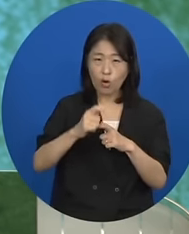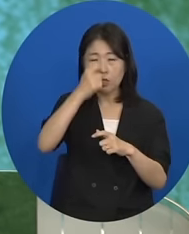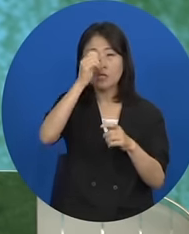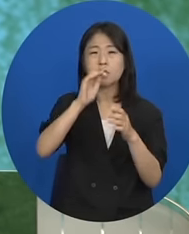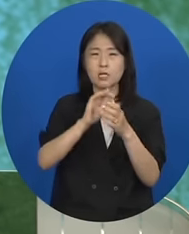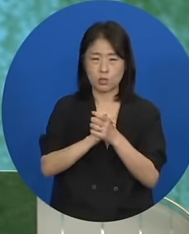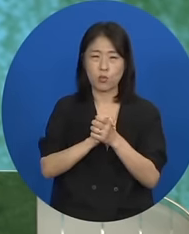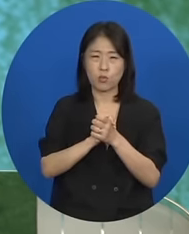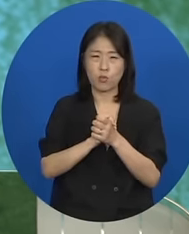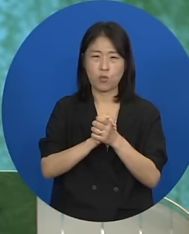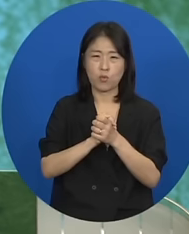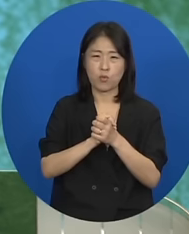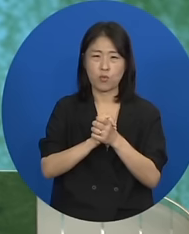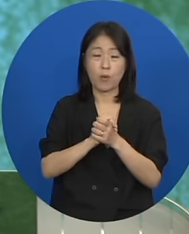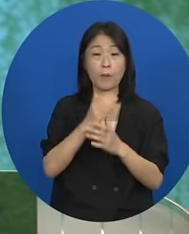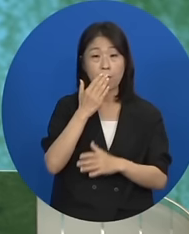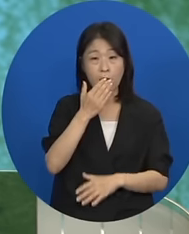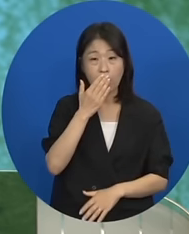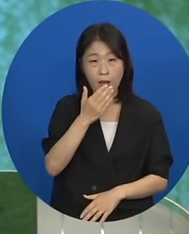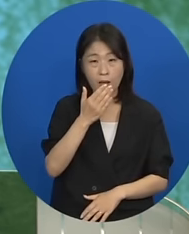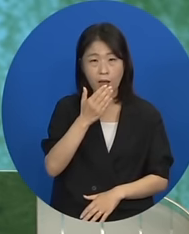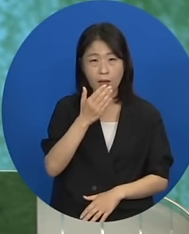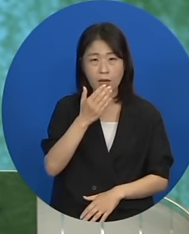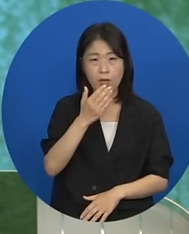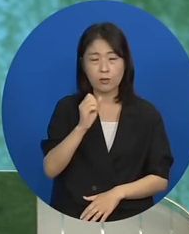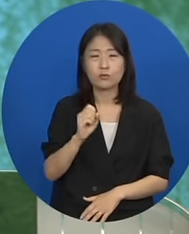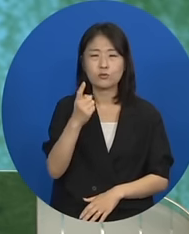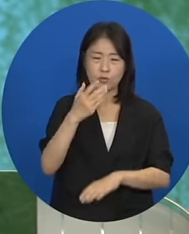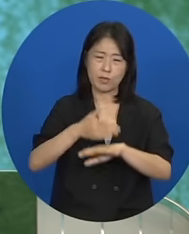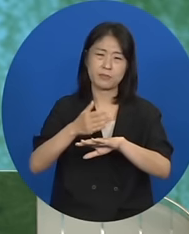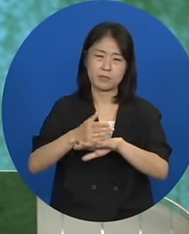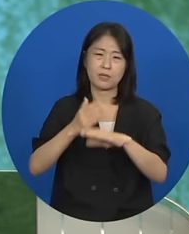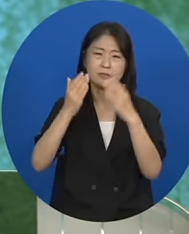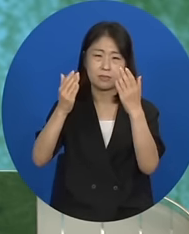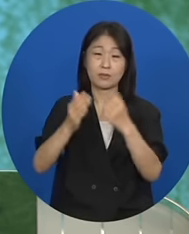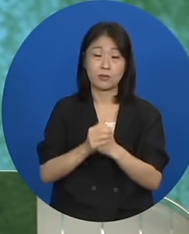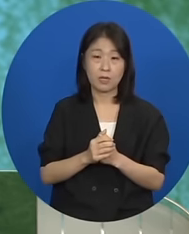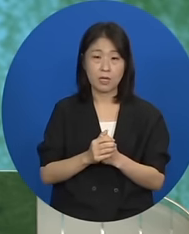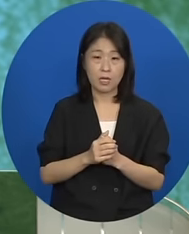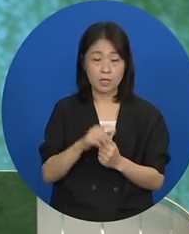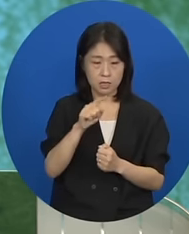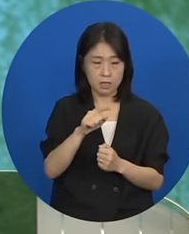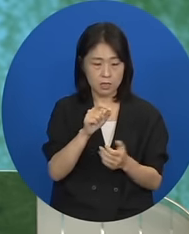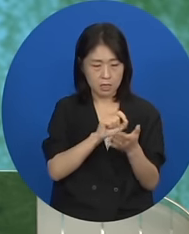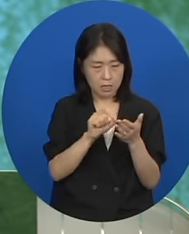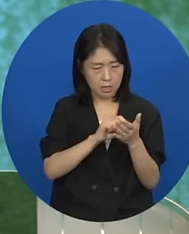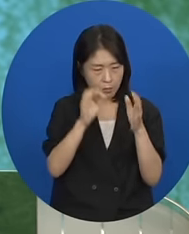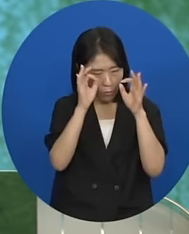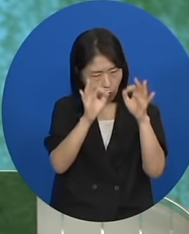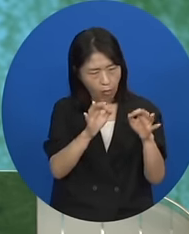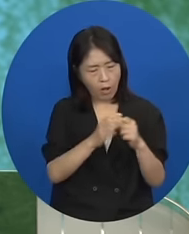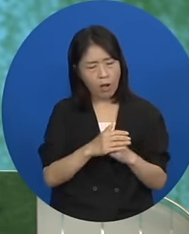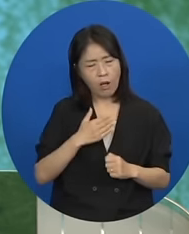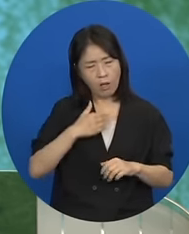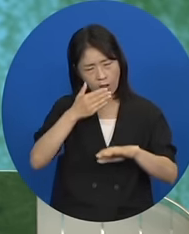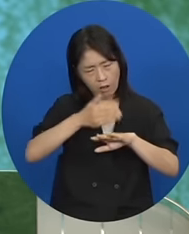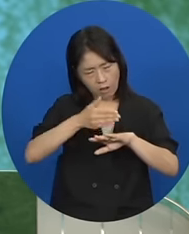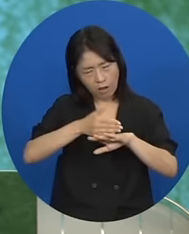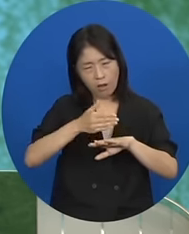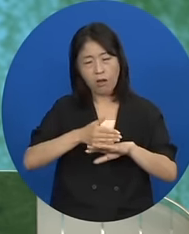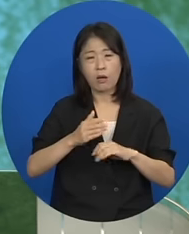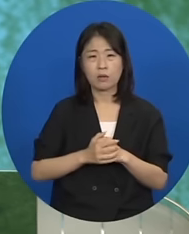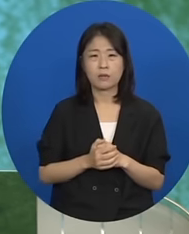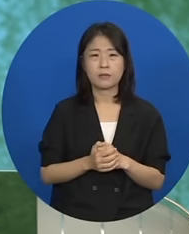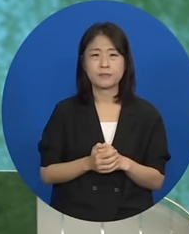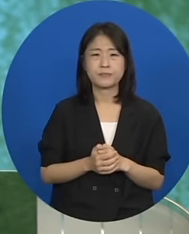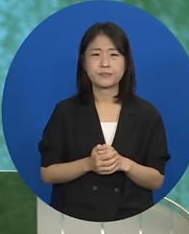이런 감사기도를 하시는 그 내용을 제가 보고 너 감사했어 저 같아도 그렇게 하면 못